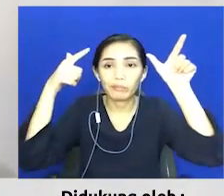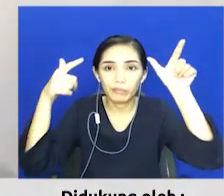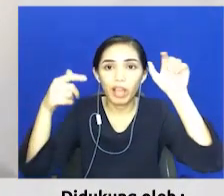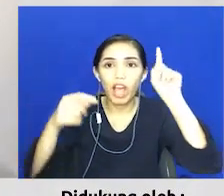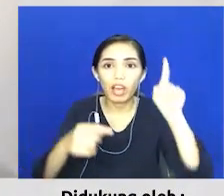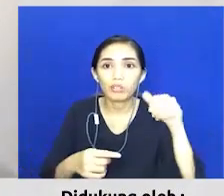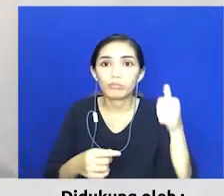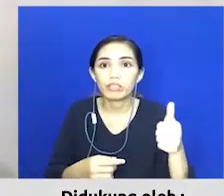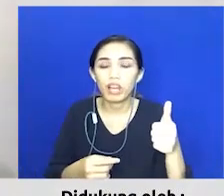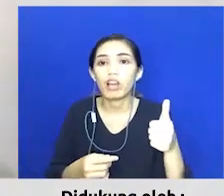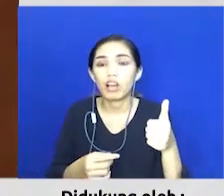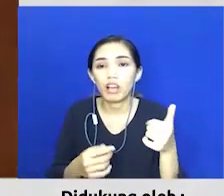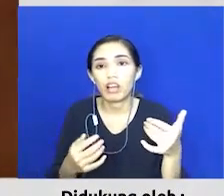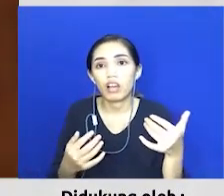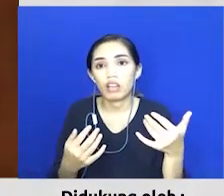bisa